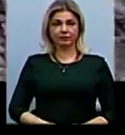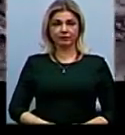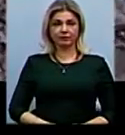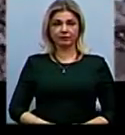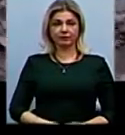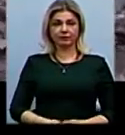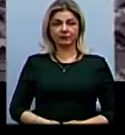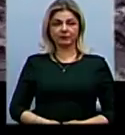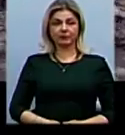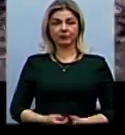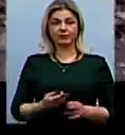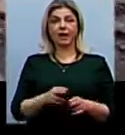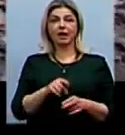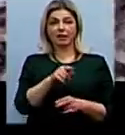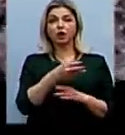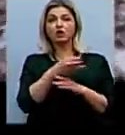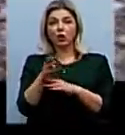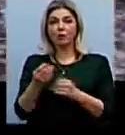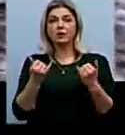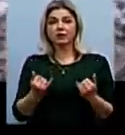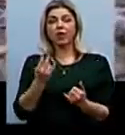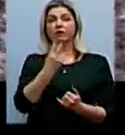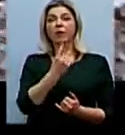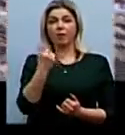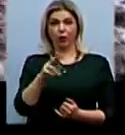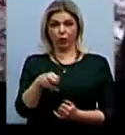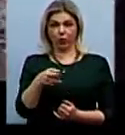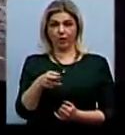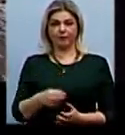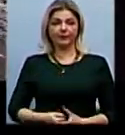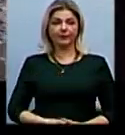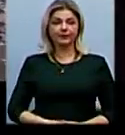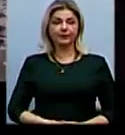Ці зйомки відбуваються сьогодні, 21 грудня.